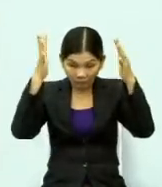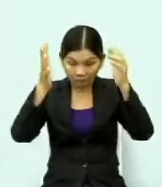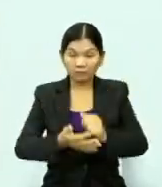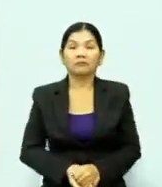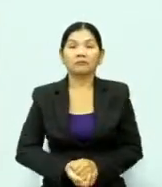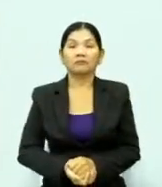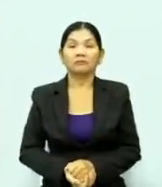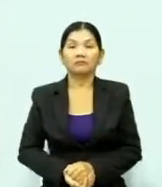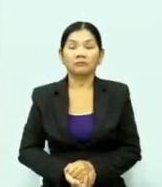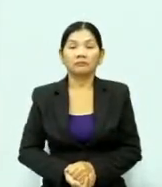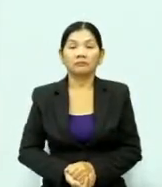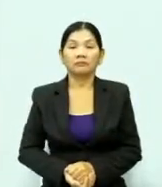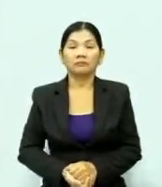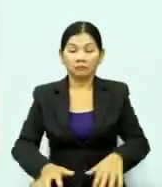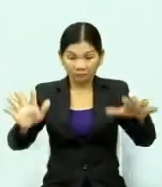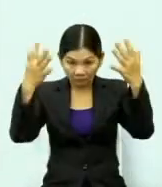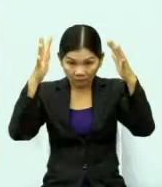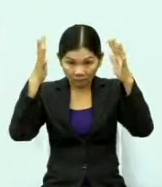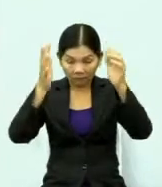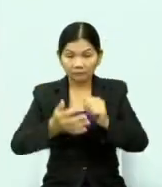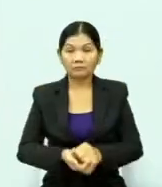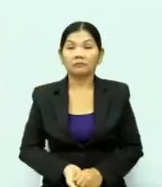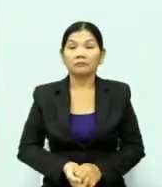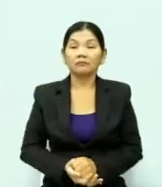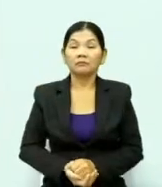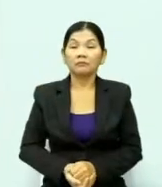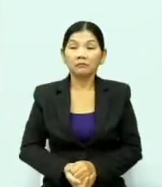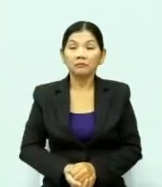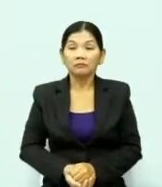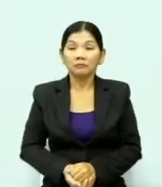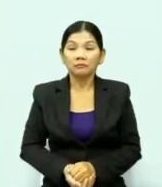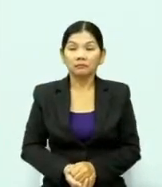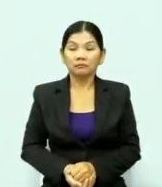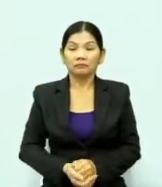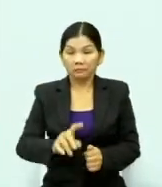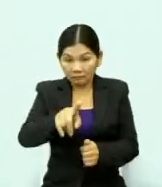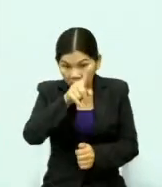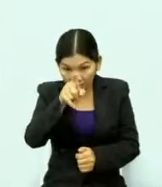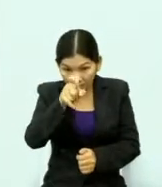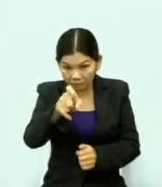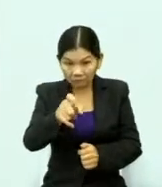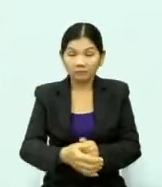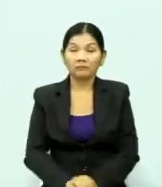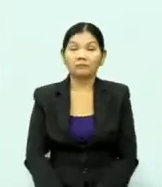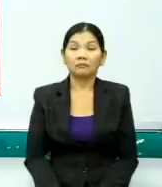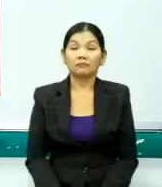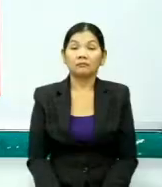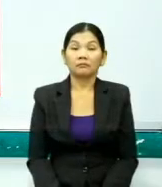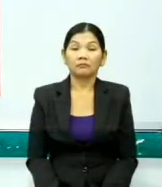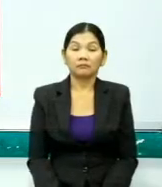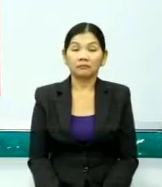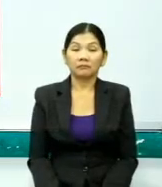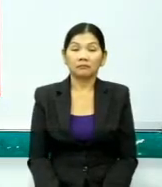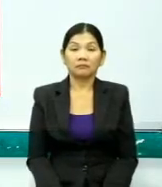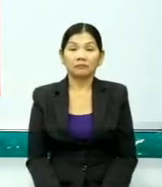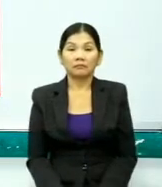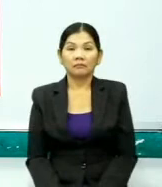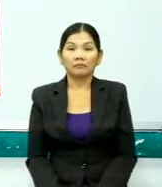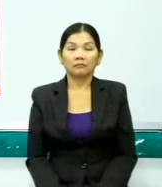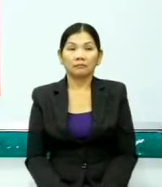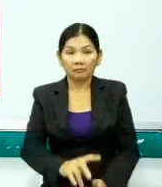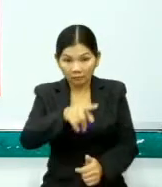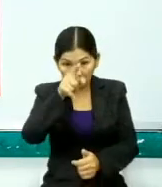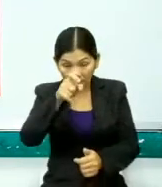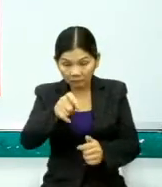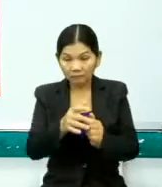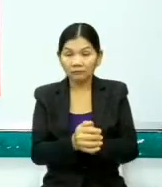đón pi đón nè cứ nên mình sầm nùa nè cha dân con tiêm khuôn chơi